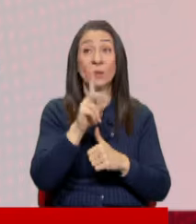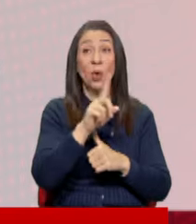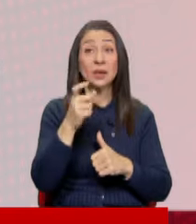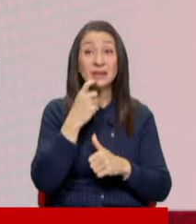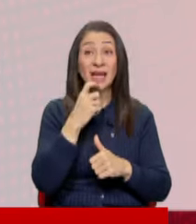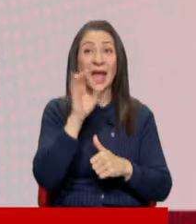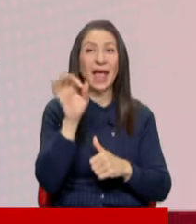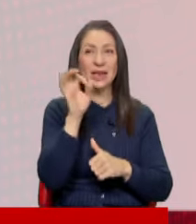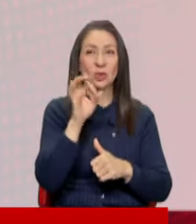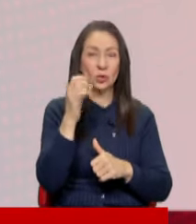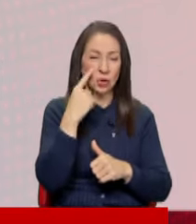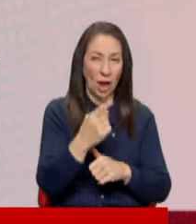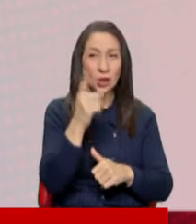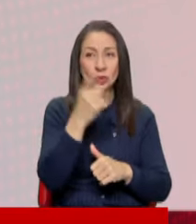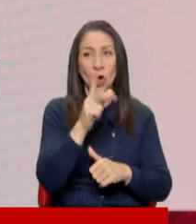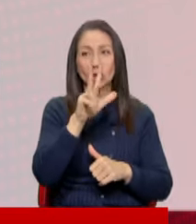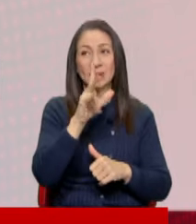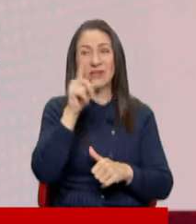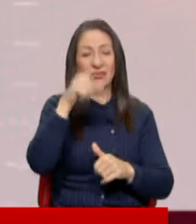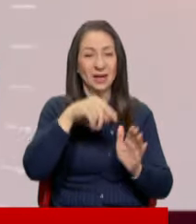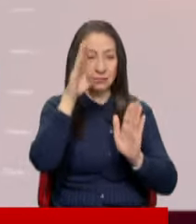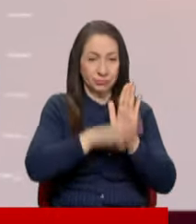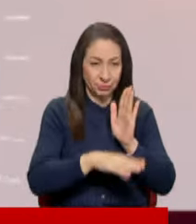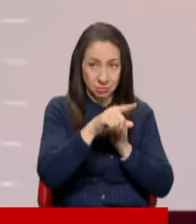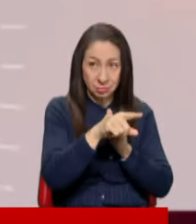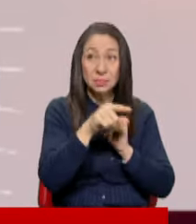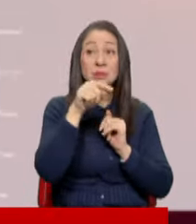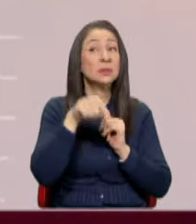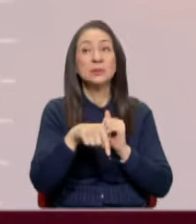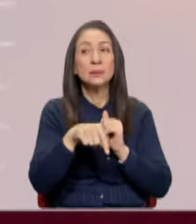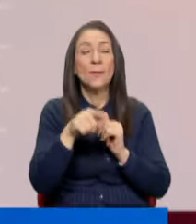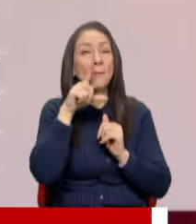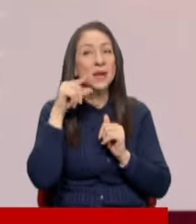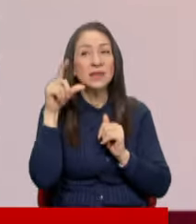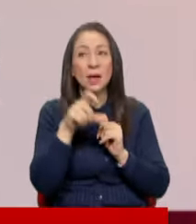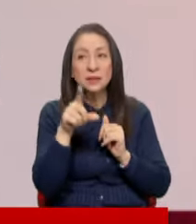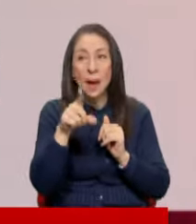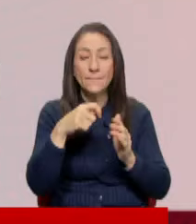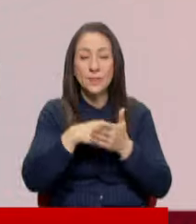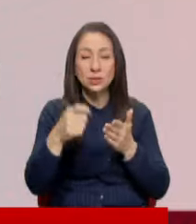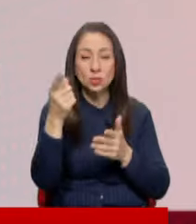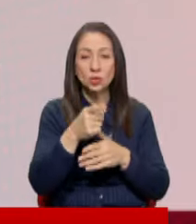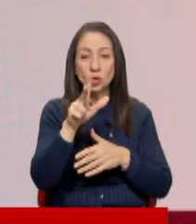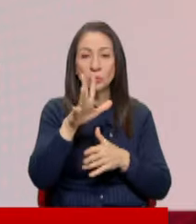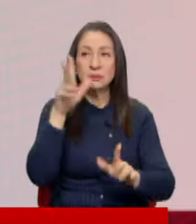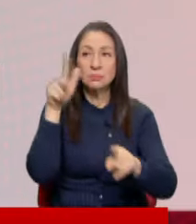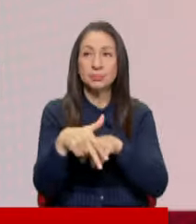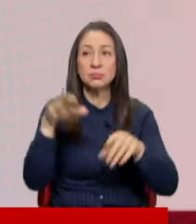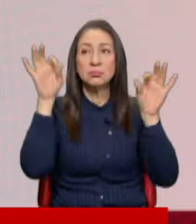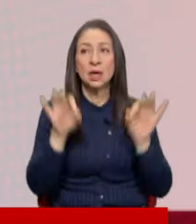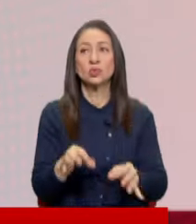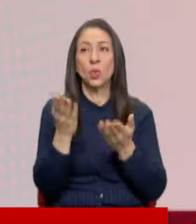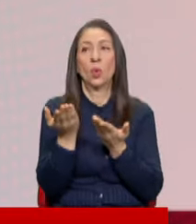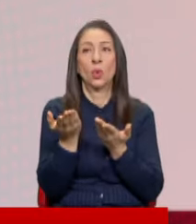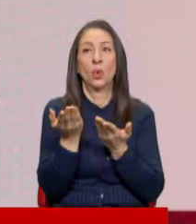yılında Eylül ayında % 35'lik vergi dilimine girerken artık Mayıs ayında maaşlarından % 35